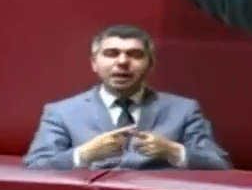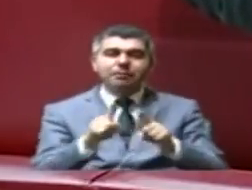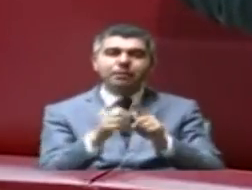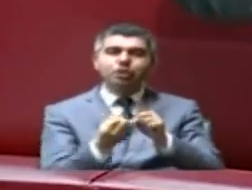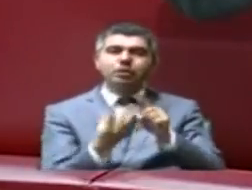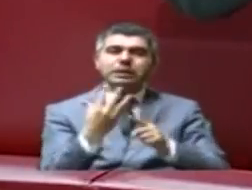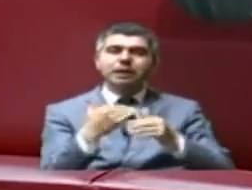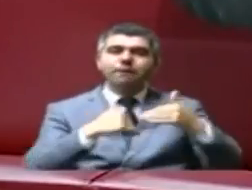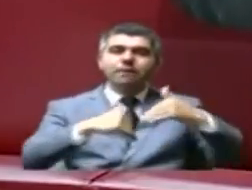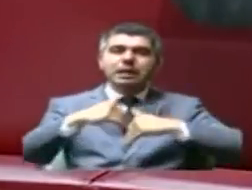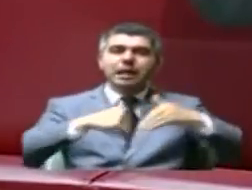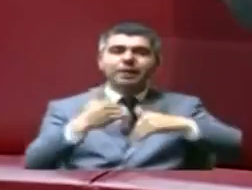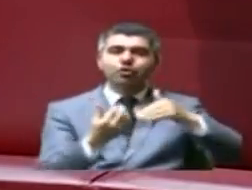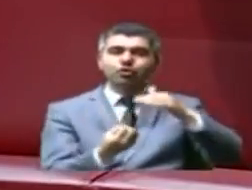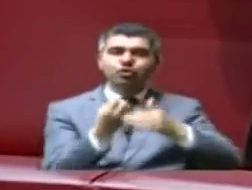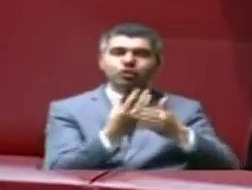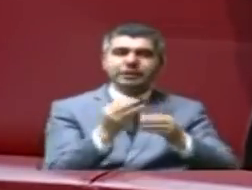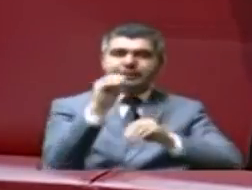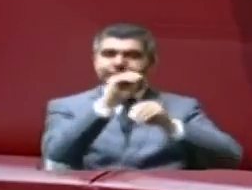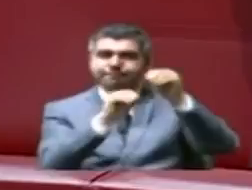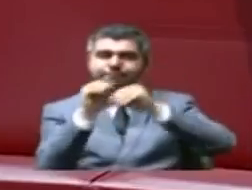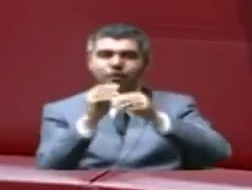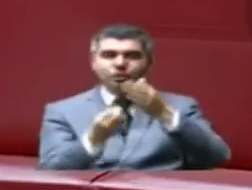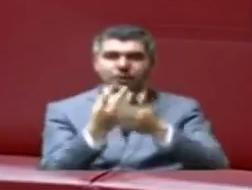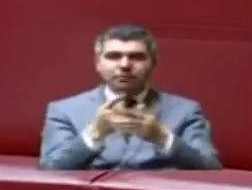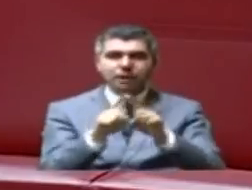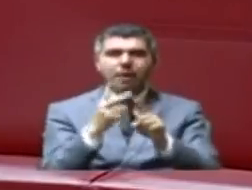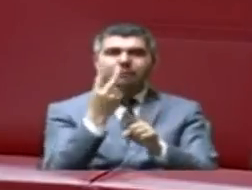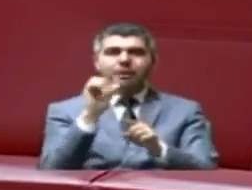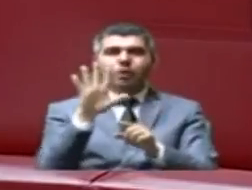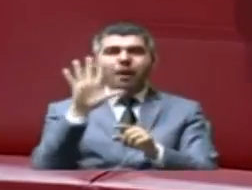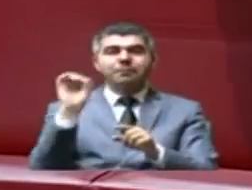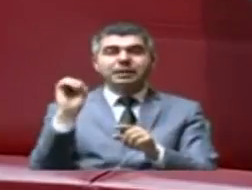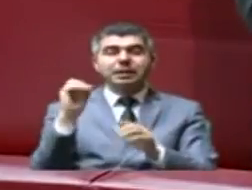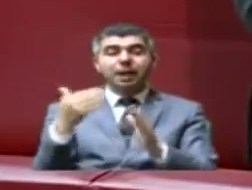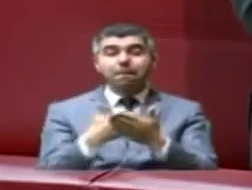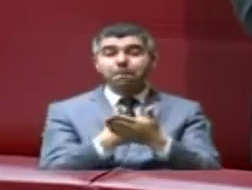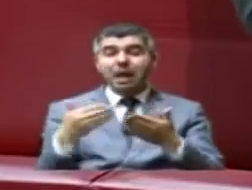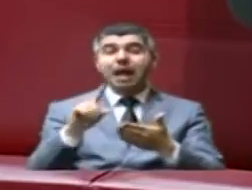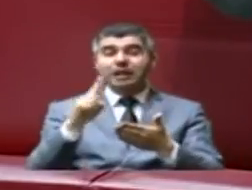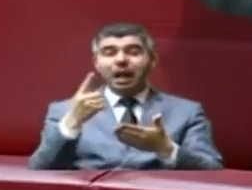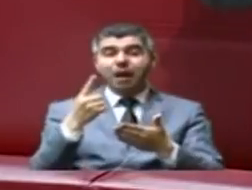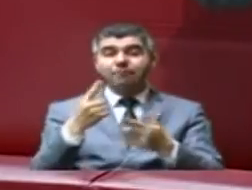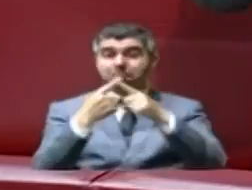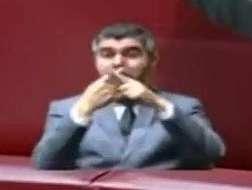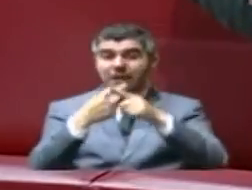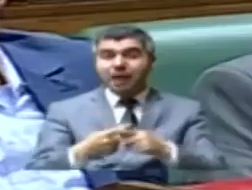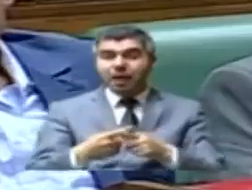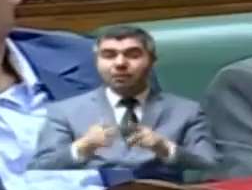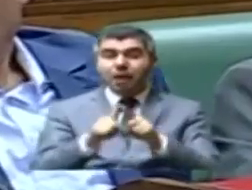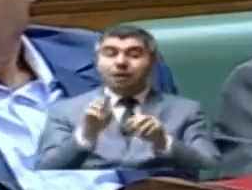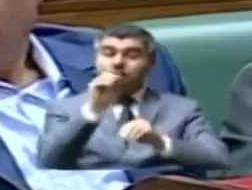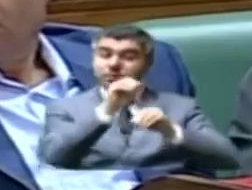جداد، بقدر ما اليوم ذاك الراس مال اللي عندك ديال 250 مليار درهم ديال الطرق خاصك دير له